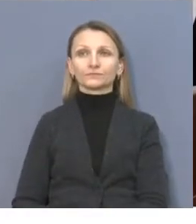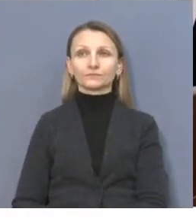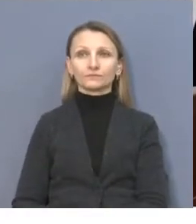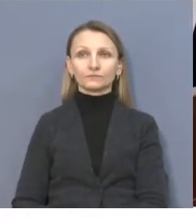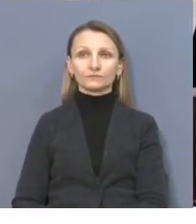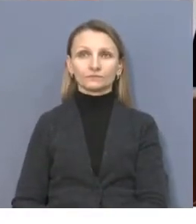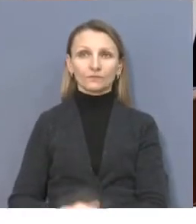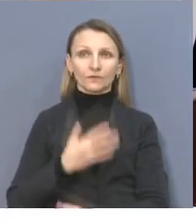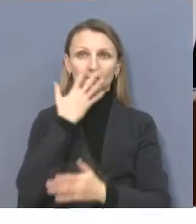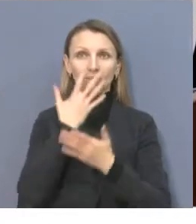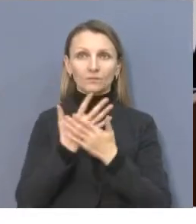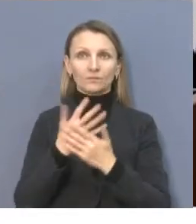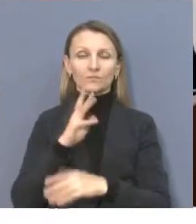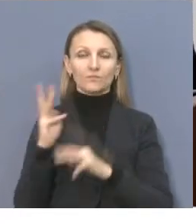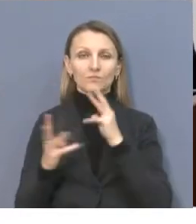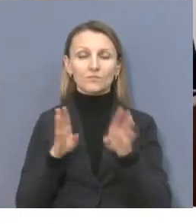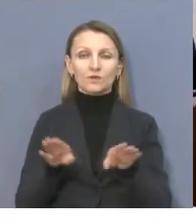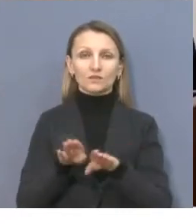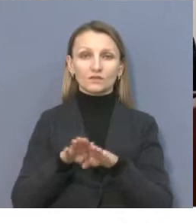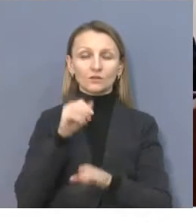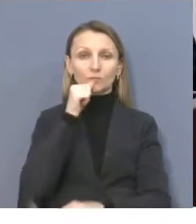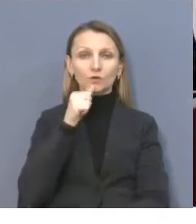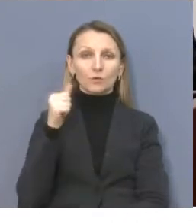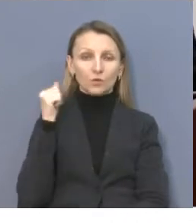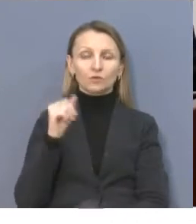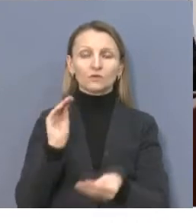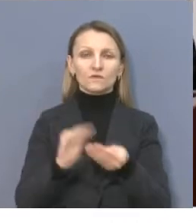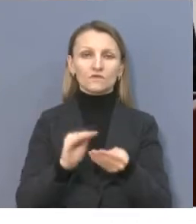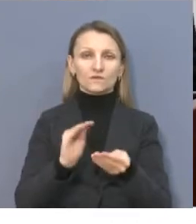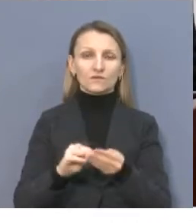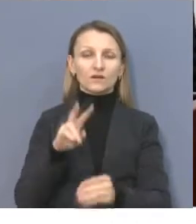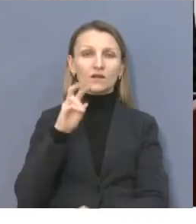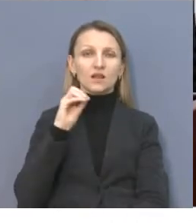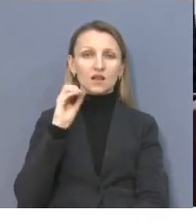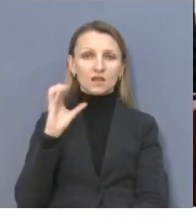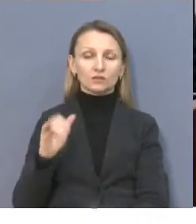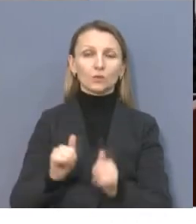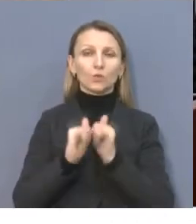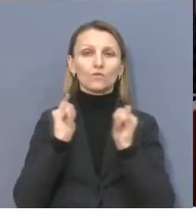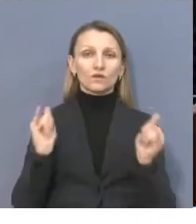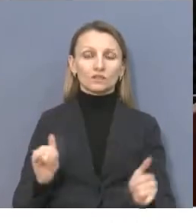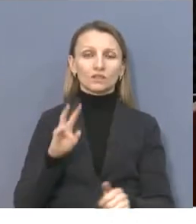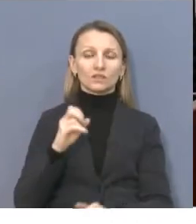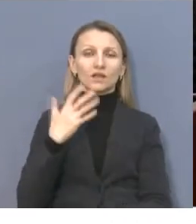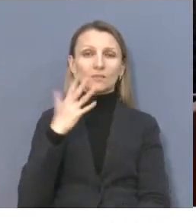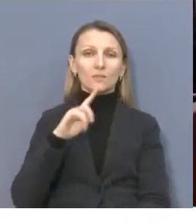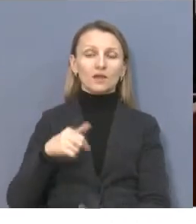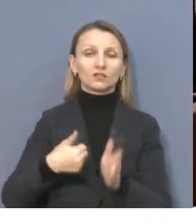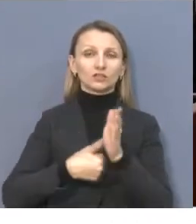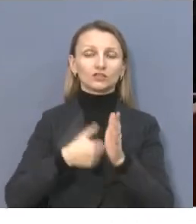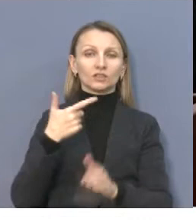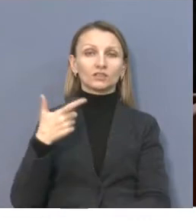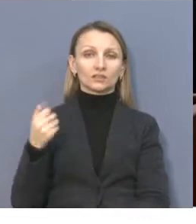показатели пожаров по сравнению с прошлым годом не изменились лесные угодья увеличились на более чем 5 6 гектаров